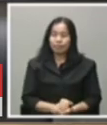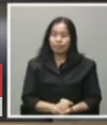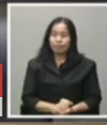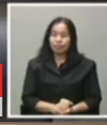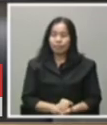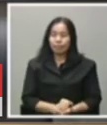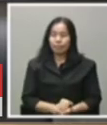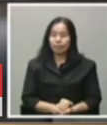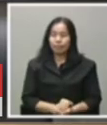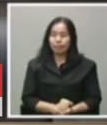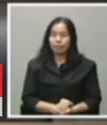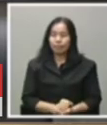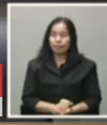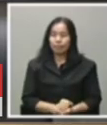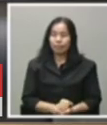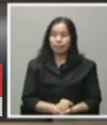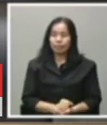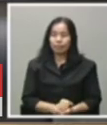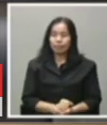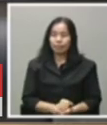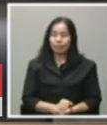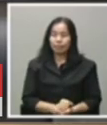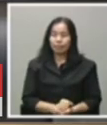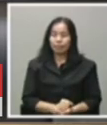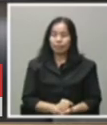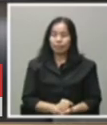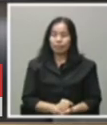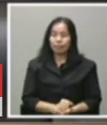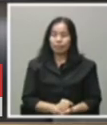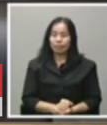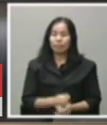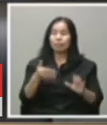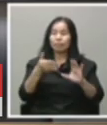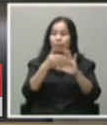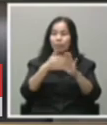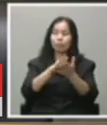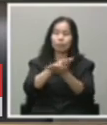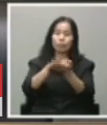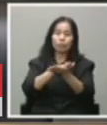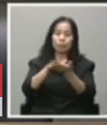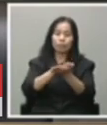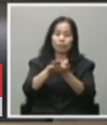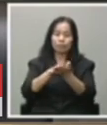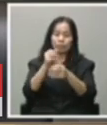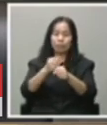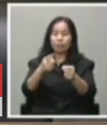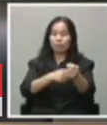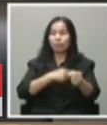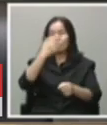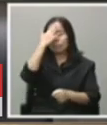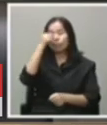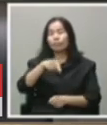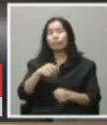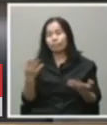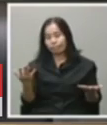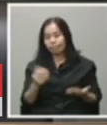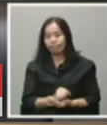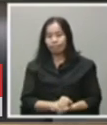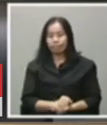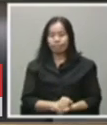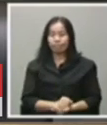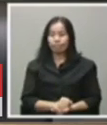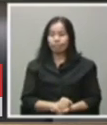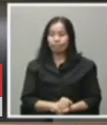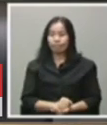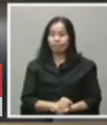แผ่นสีเหลืองครับแผ่นสีเหลืองแผ่นที่3ขออภัยครับท่านท่านเนี่ยเป็นสาเหตุที่ทำให้ล่าช้าก็เพราะอย่างนี้ครับเอาง่ายๆท่